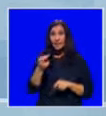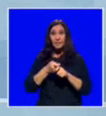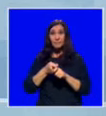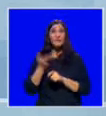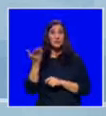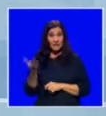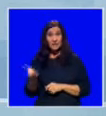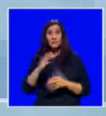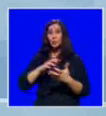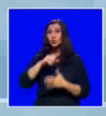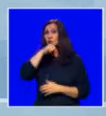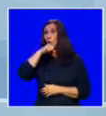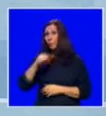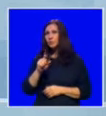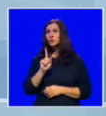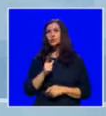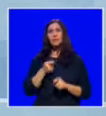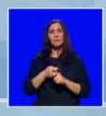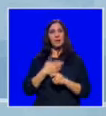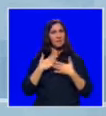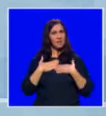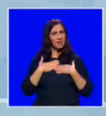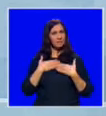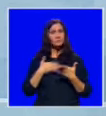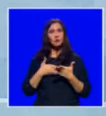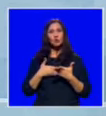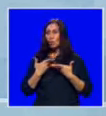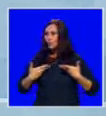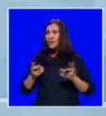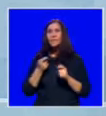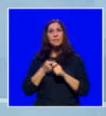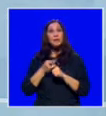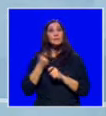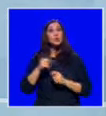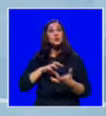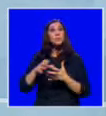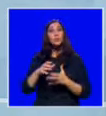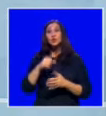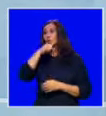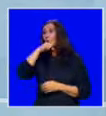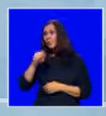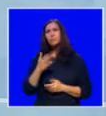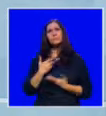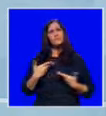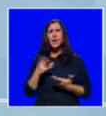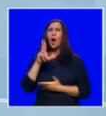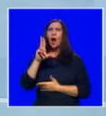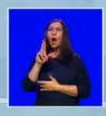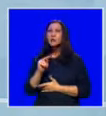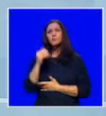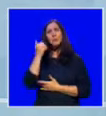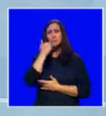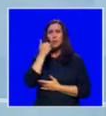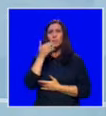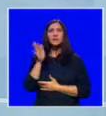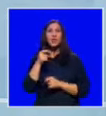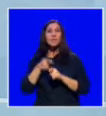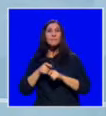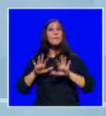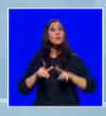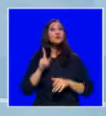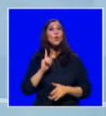тези политически компромиси, които направихме ние? Защото ние направихме този политически компромис. Ние казахме, добре, ще направим